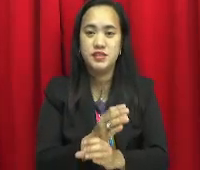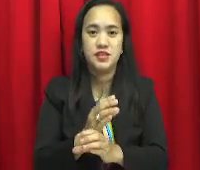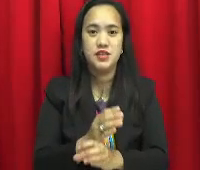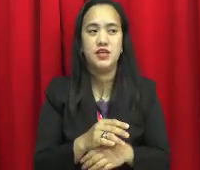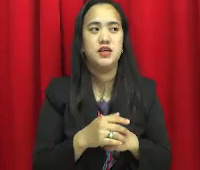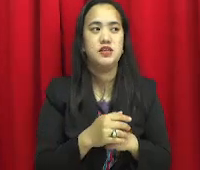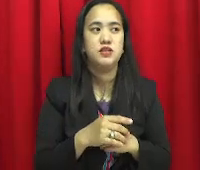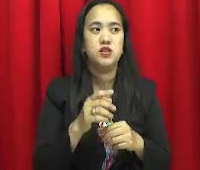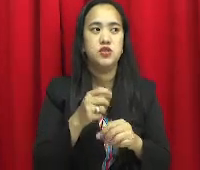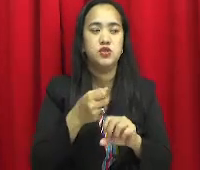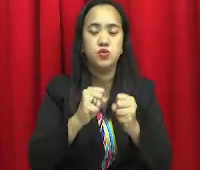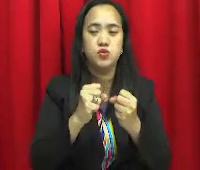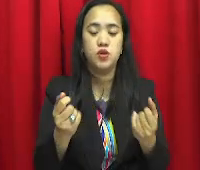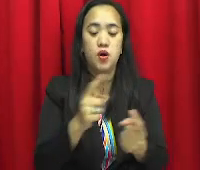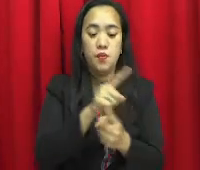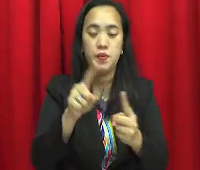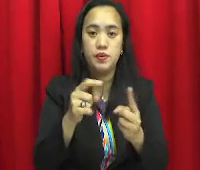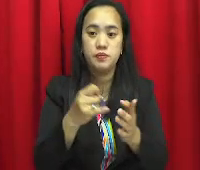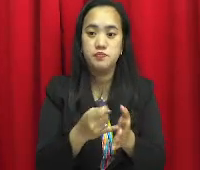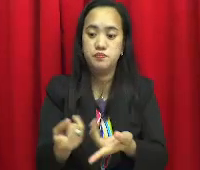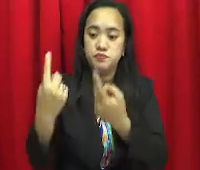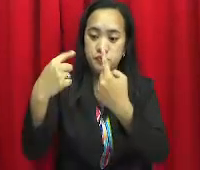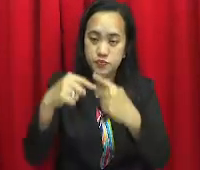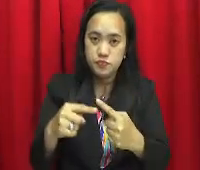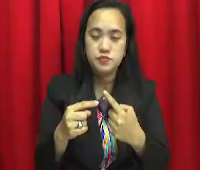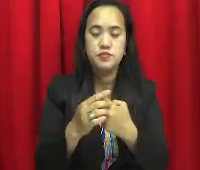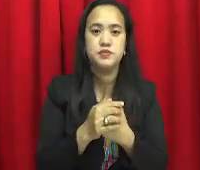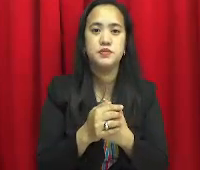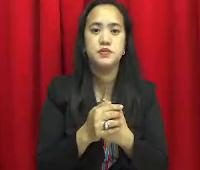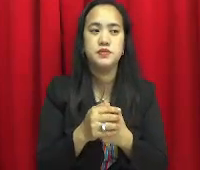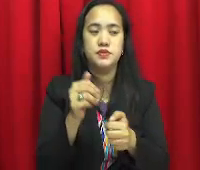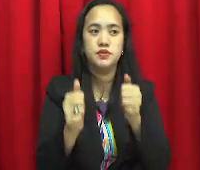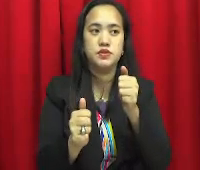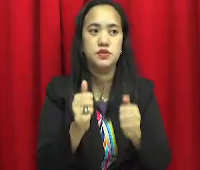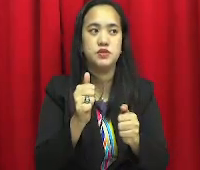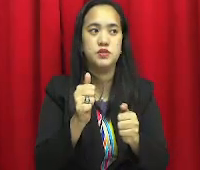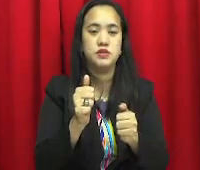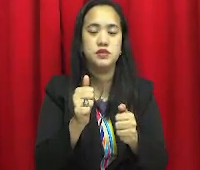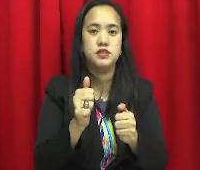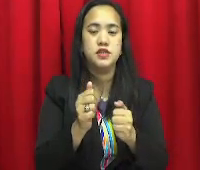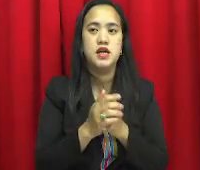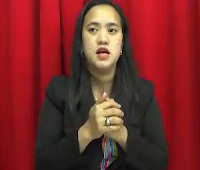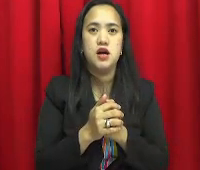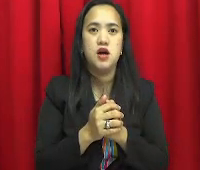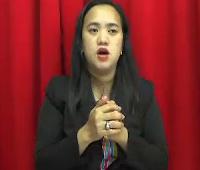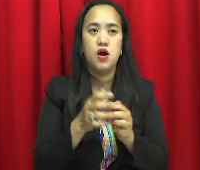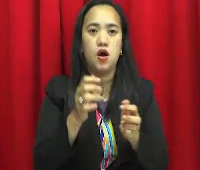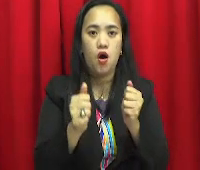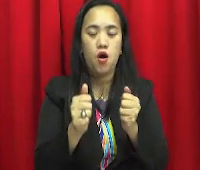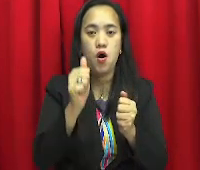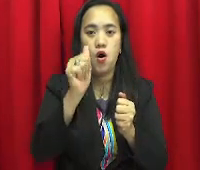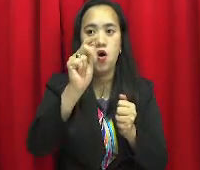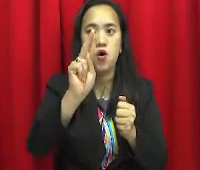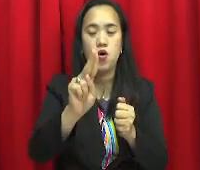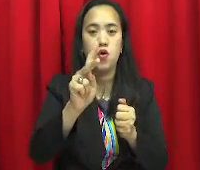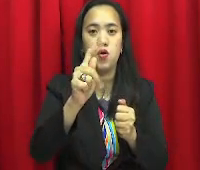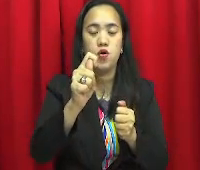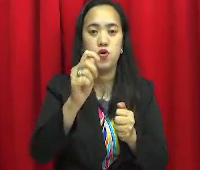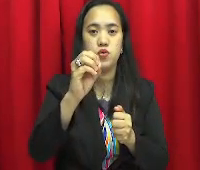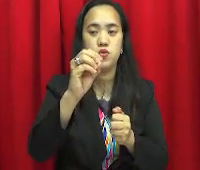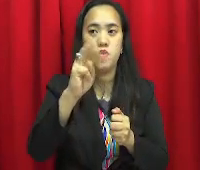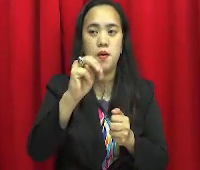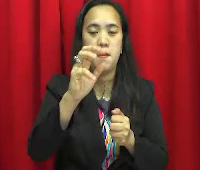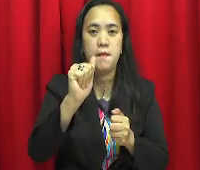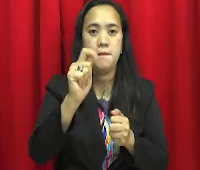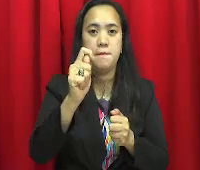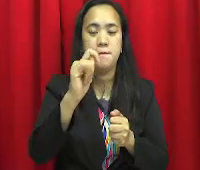pagka malapit na ako doon sa sinusundan ko, nakatutok na, automatic, nagdadahan-dahan na rin siya. You see? But